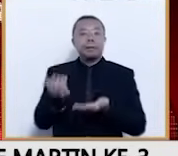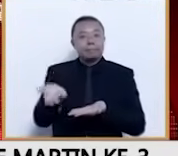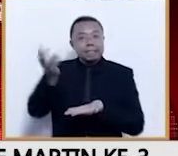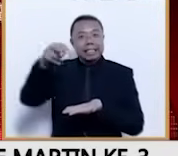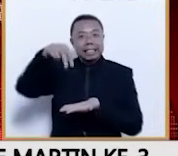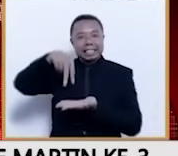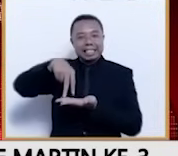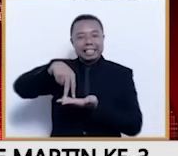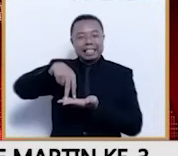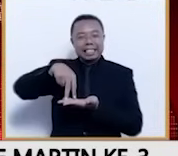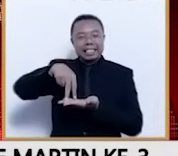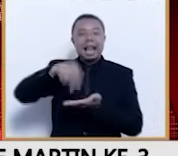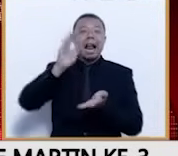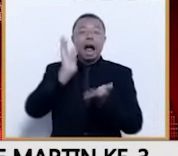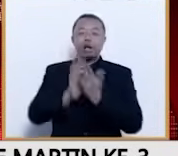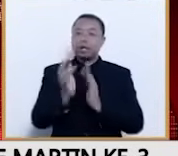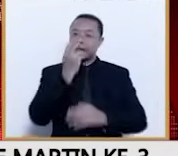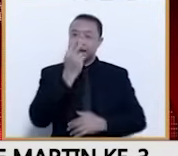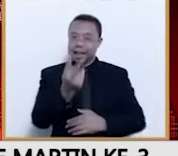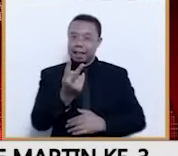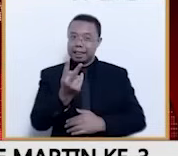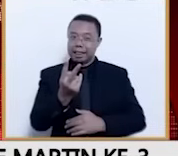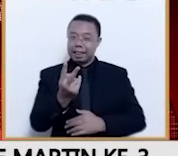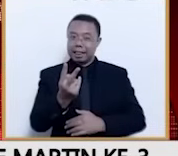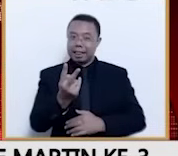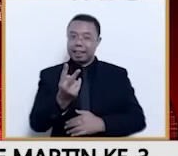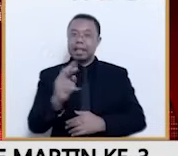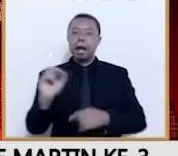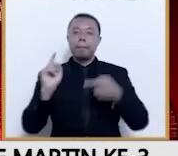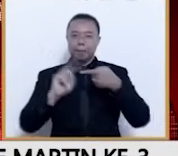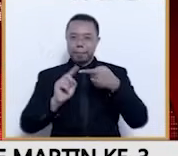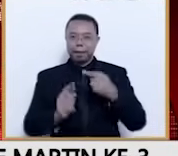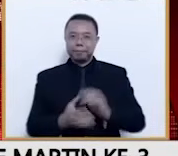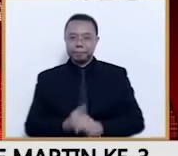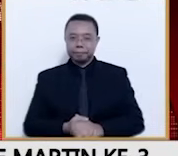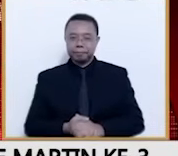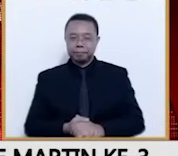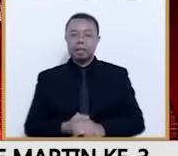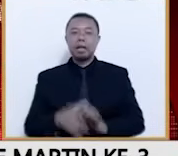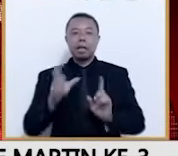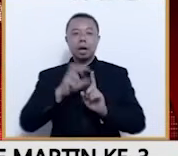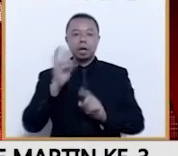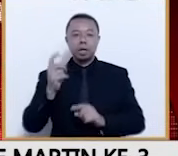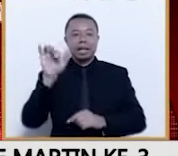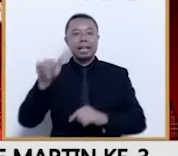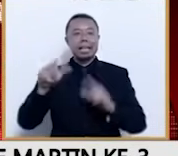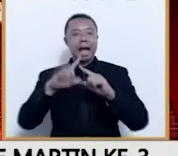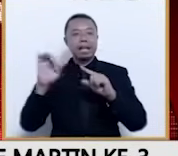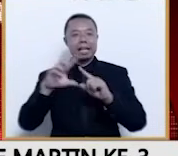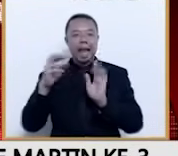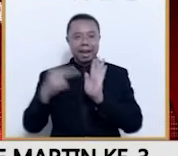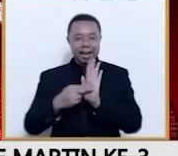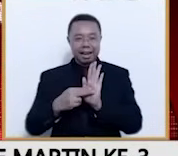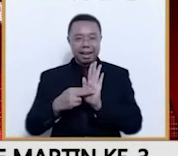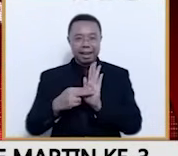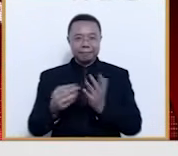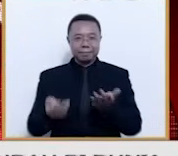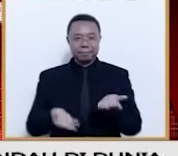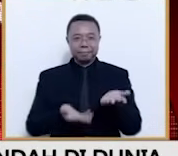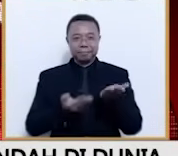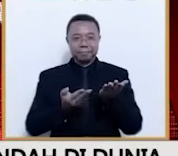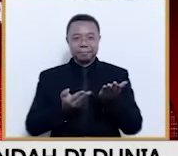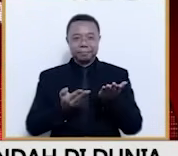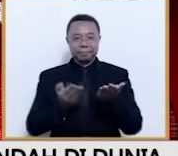bisa berdiri. Dan langsung saja kita mulai yang pertama. Dr. Yayat Supriyatna,